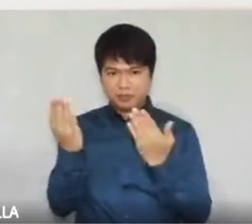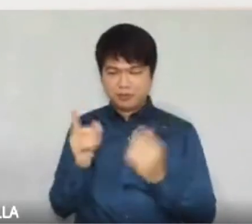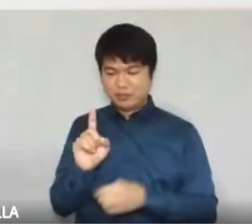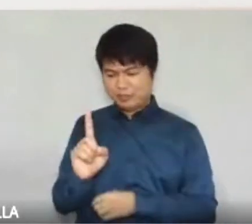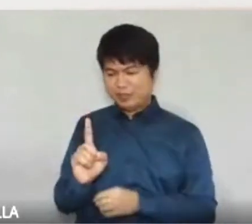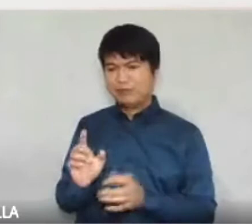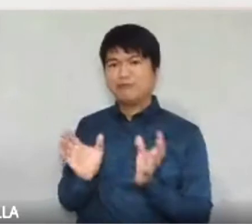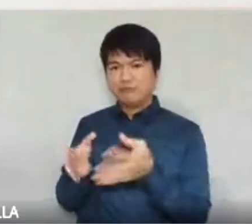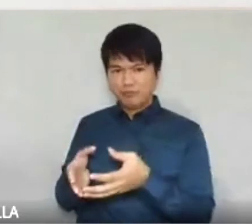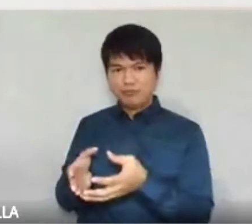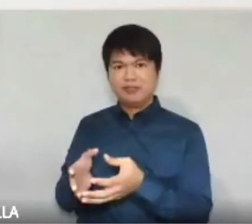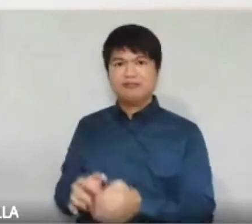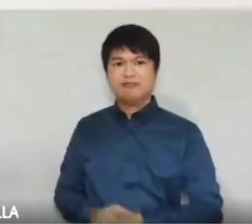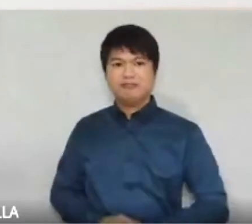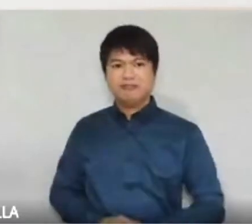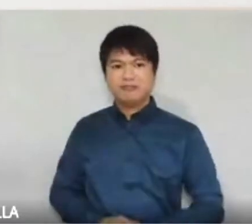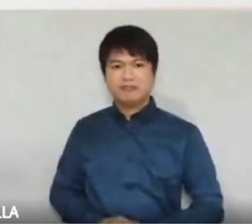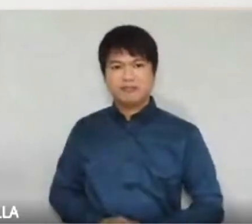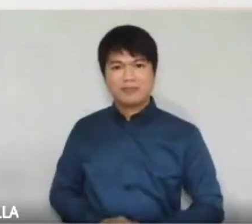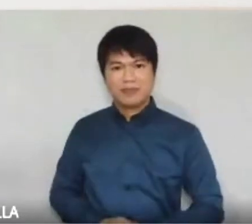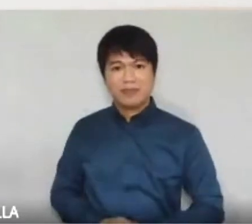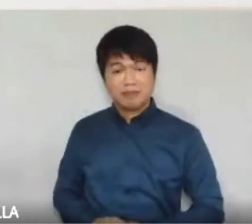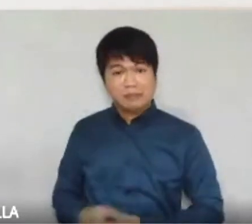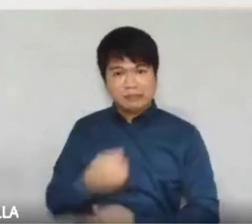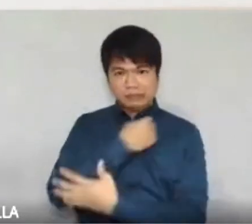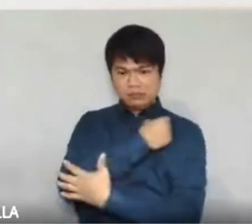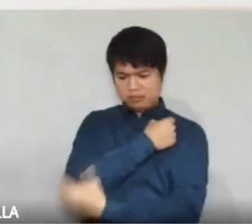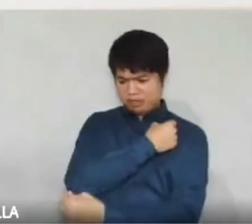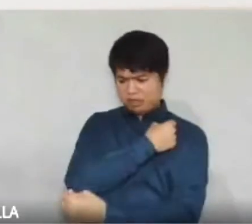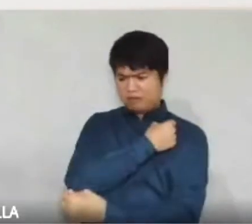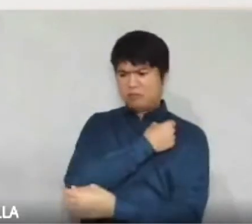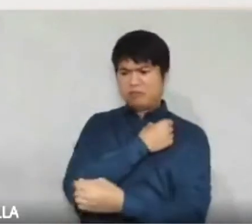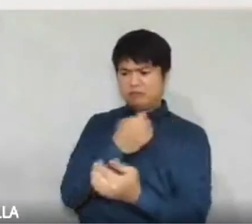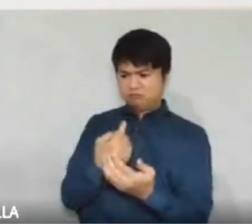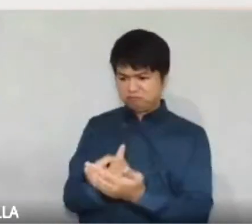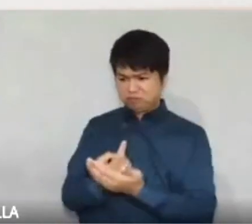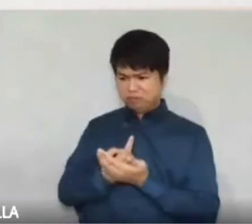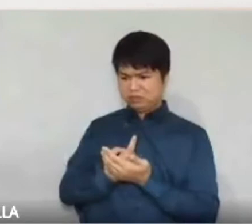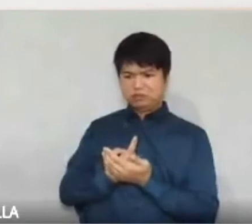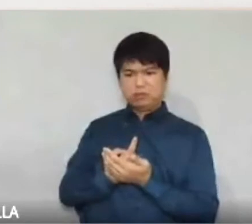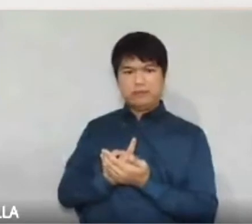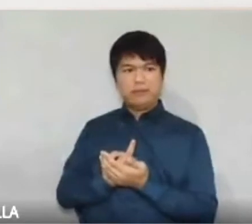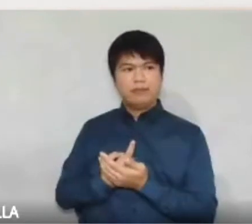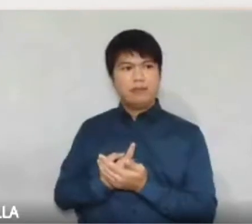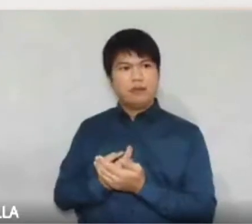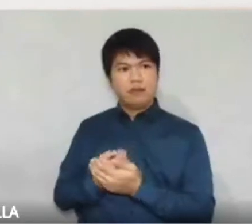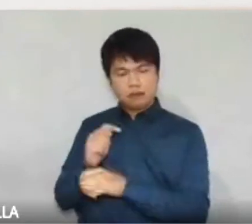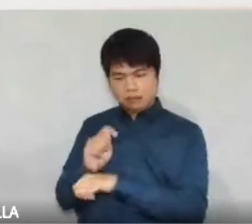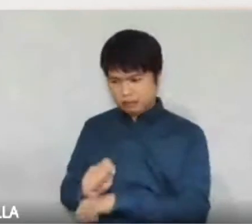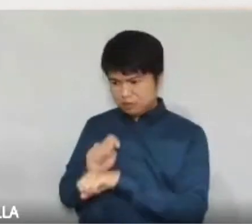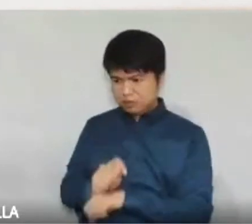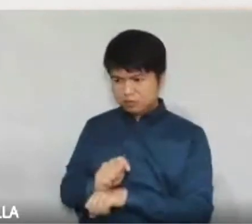lipunan. Ang kahirapan o poverty, isolation, mga pamahiin at mga